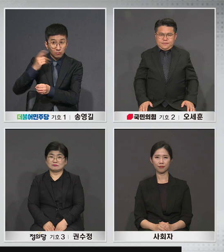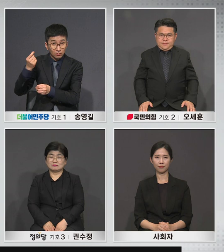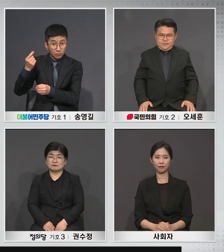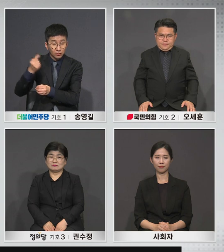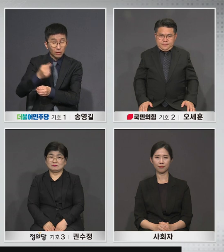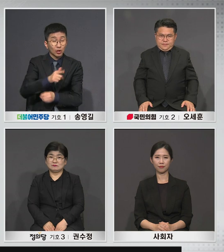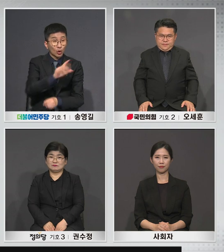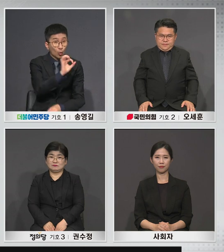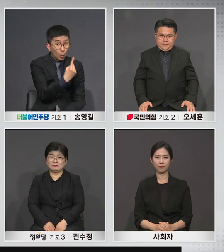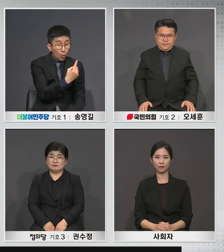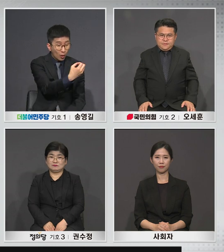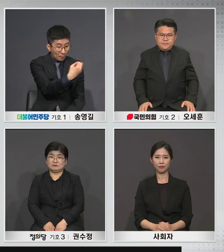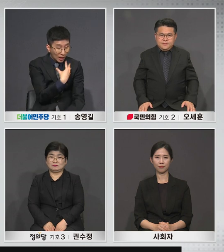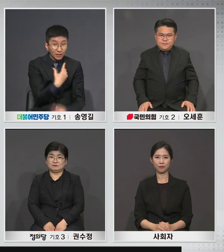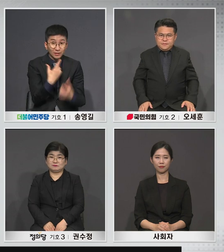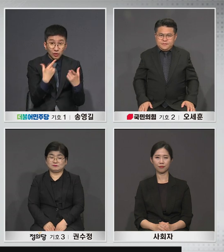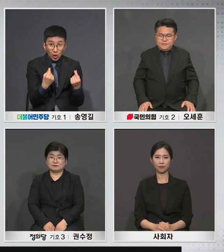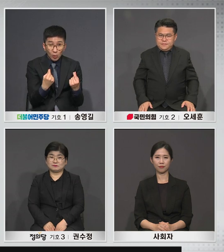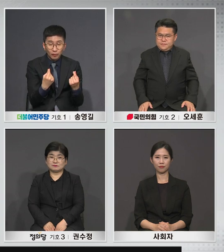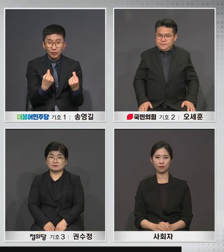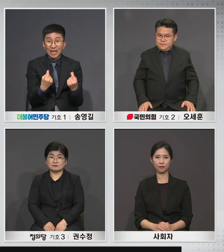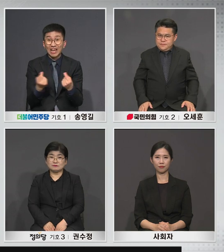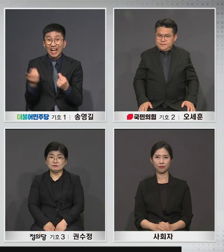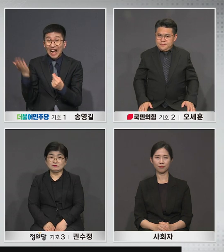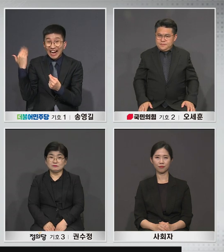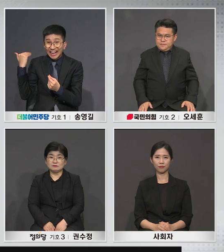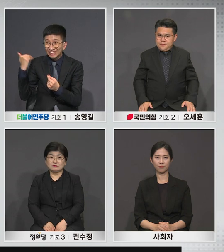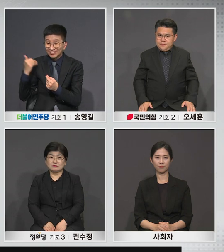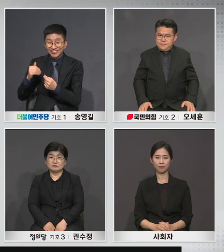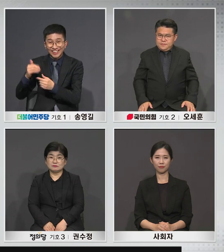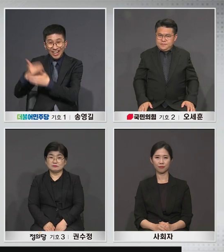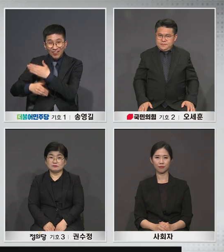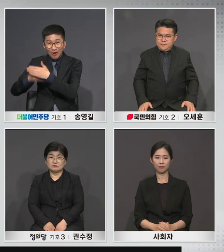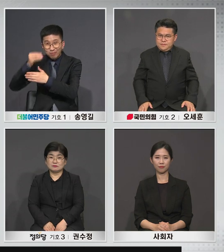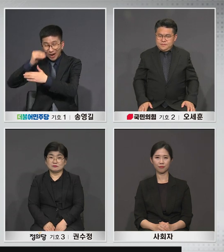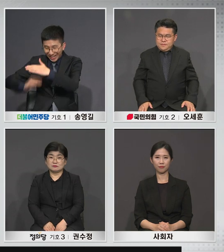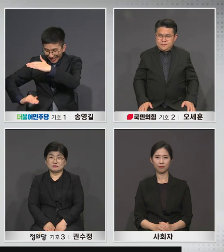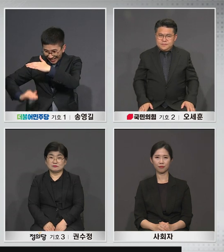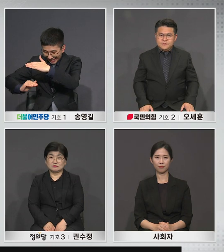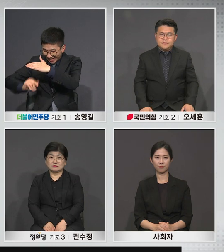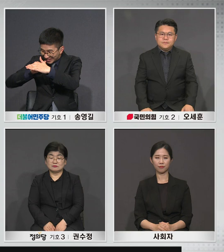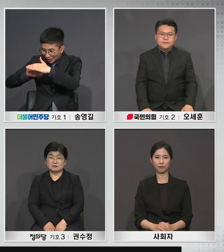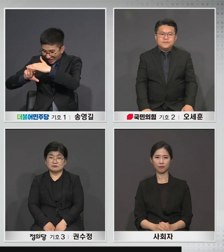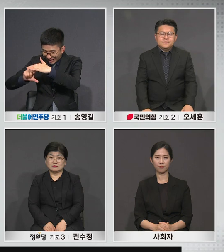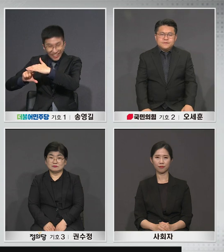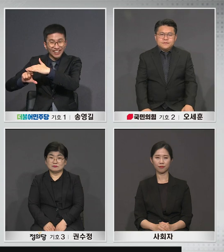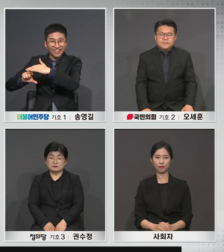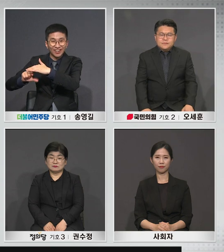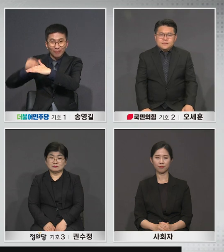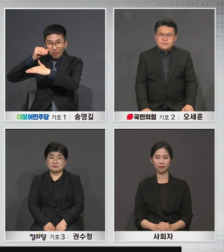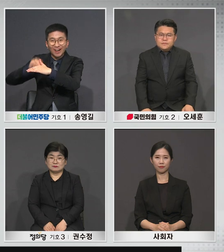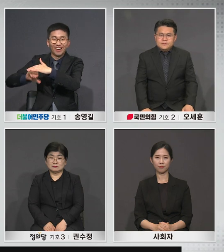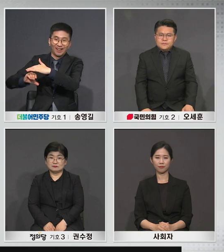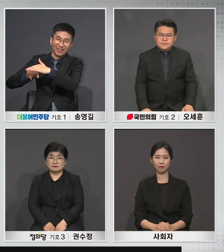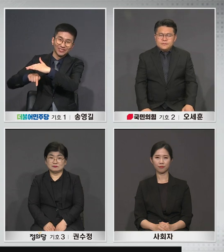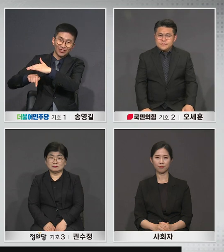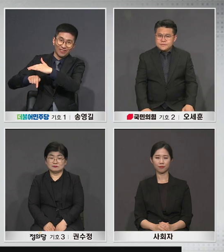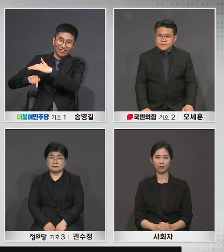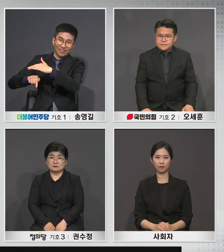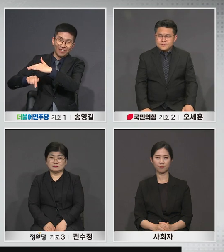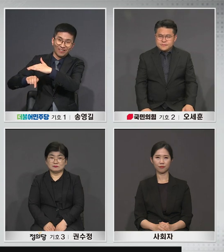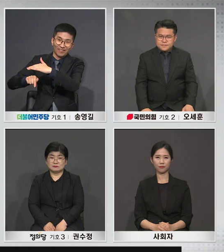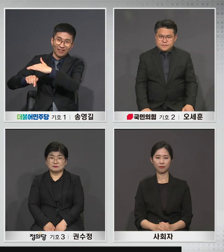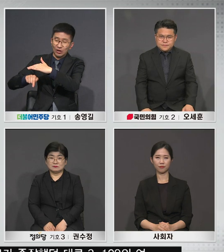주장했던 대로 3-109의 남은 여유 공간의 물을 어떻게 사용할 거냐의 논란이 아직 존재하고 있습니다. 그래서 여러 가지 그러한 대안을